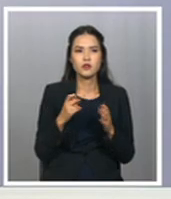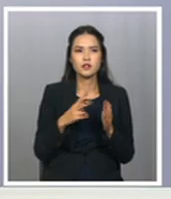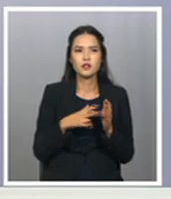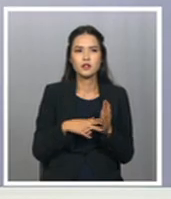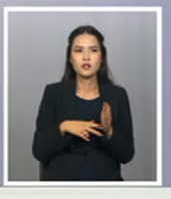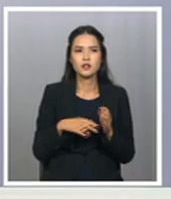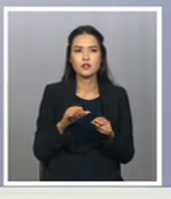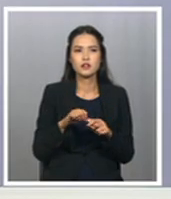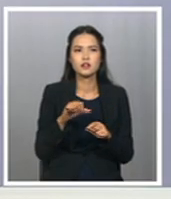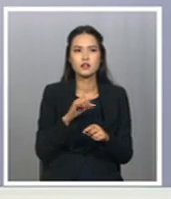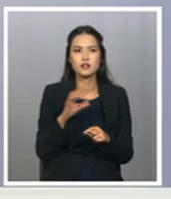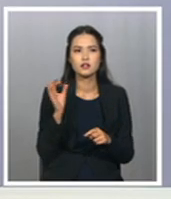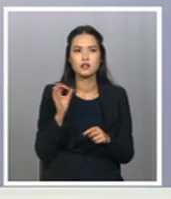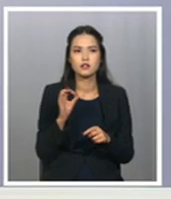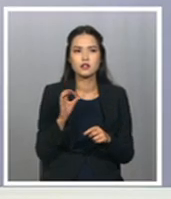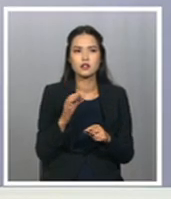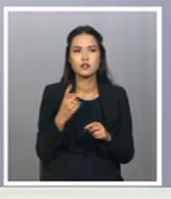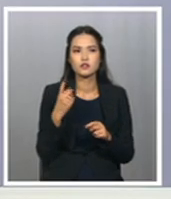сектор берілген.